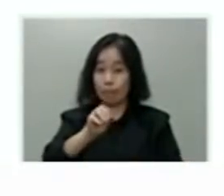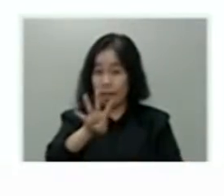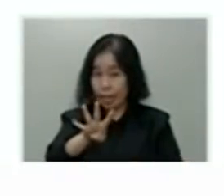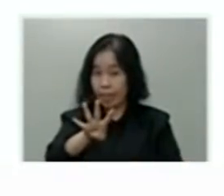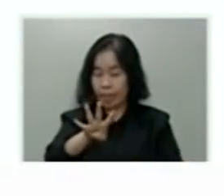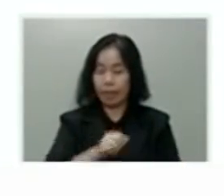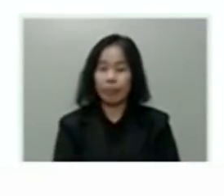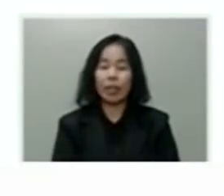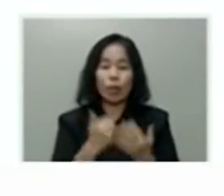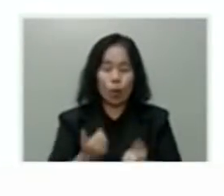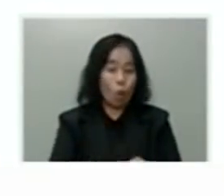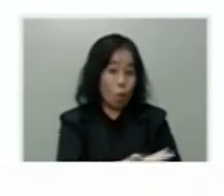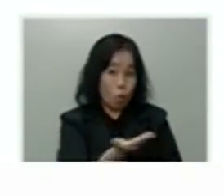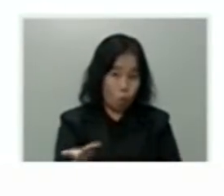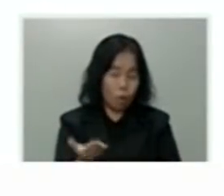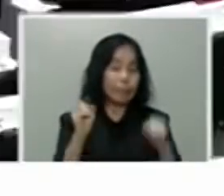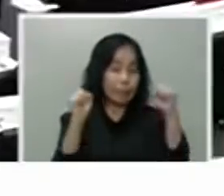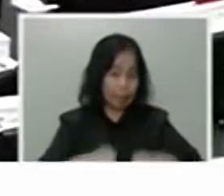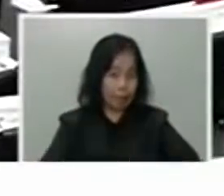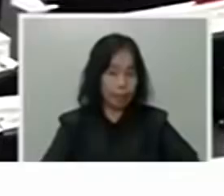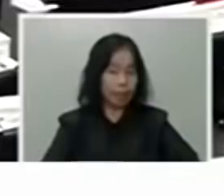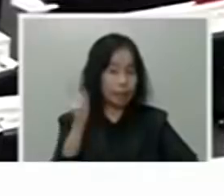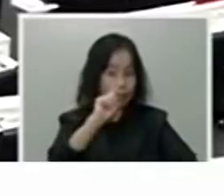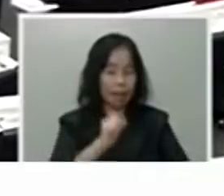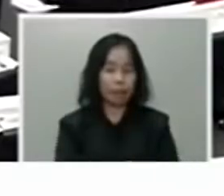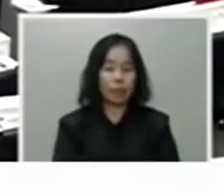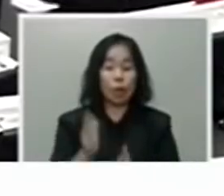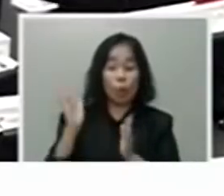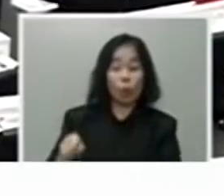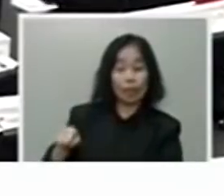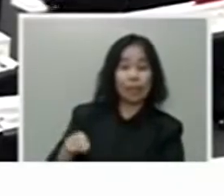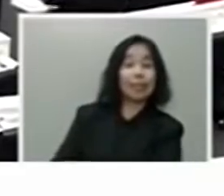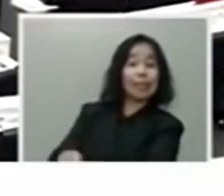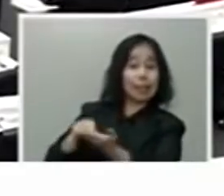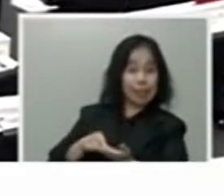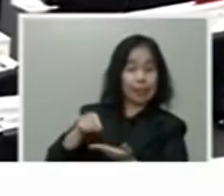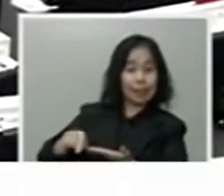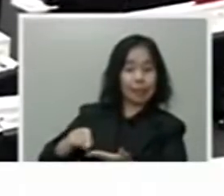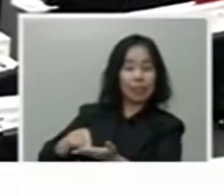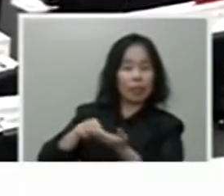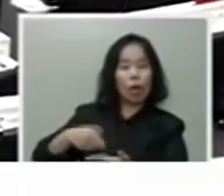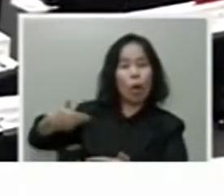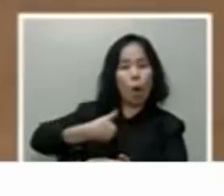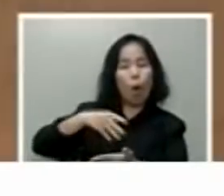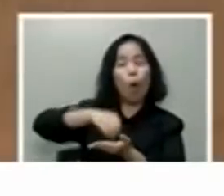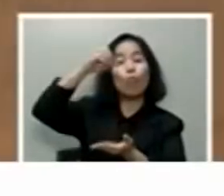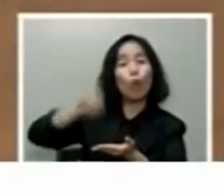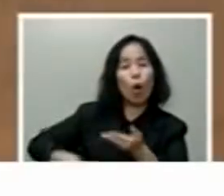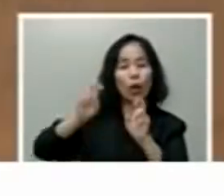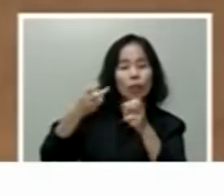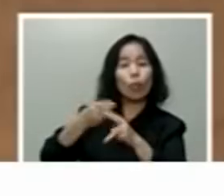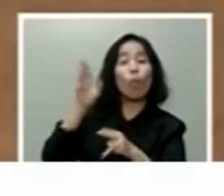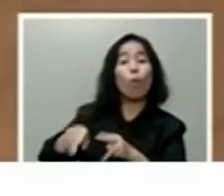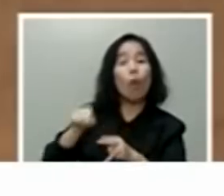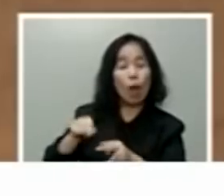ที่27-28พฤศจิกายนที่ผ่านมานะครับที่มีมติเห็นชอบให้ตั้งคณะกรรมาธิการวิสามัญเพื่อศึกษาผลกระทบจ